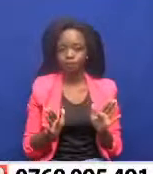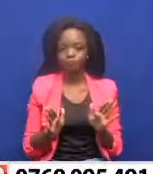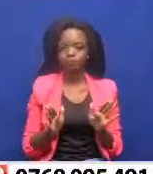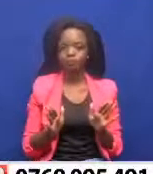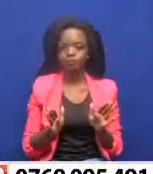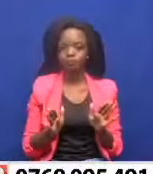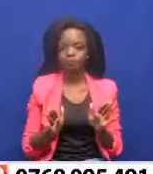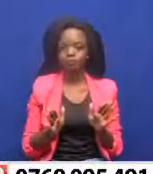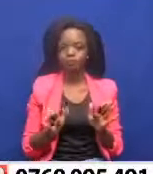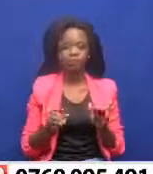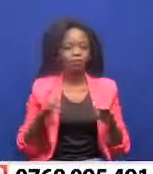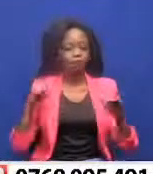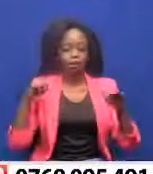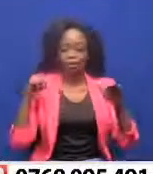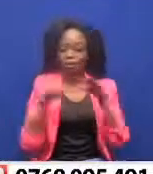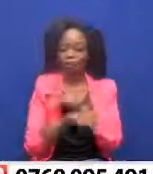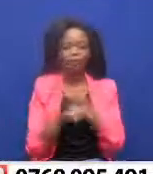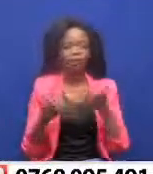Kazi kisha.